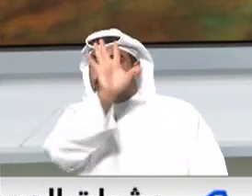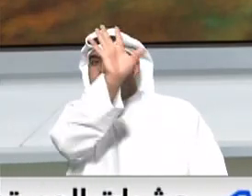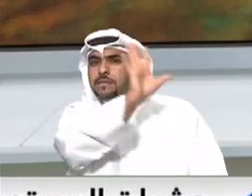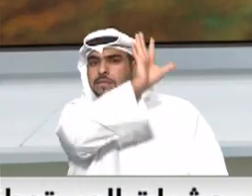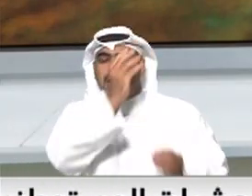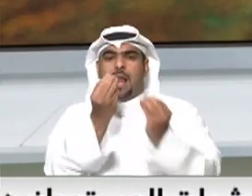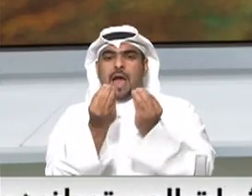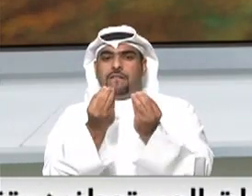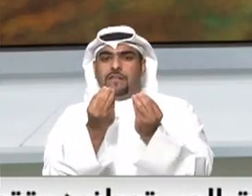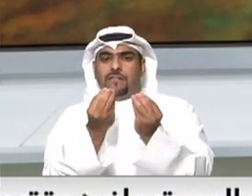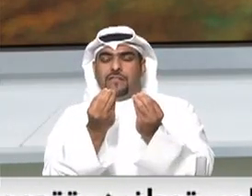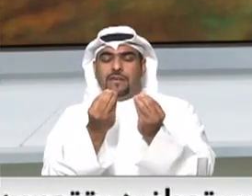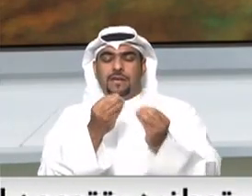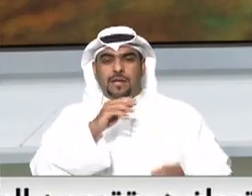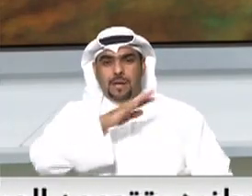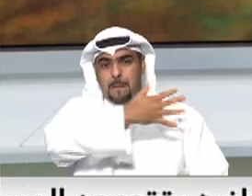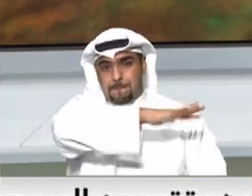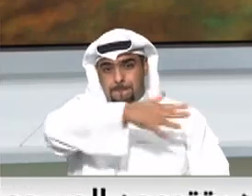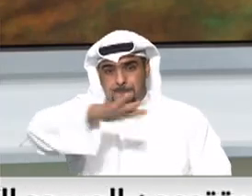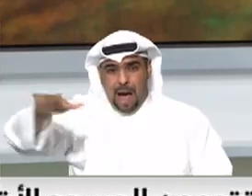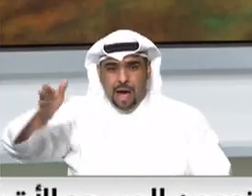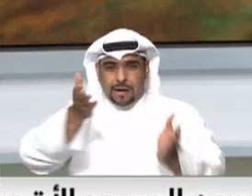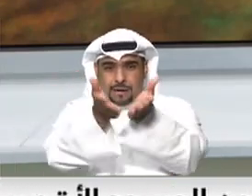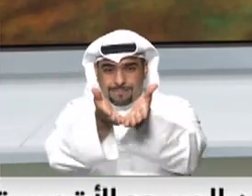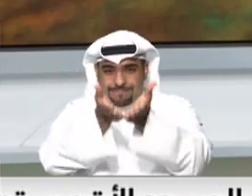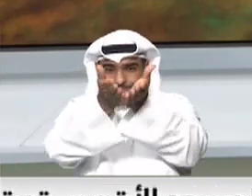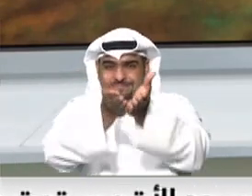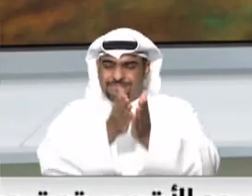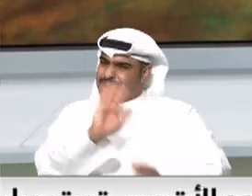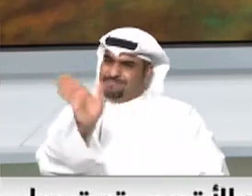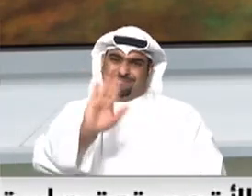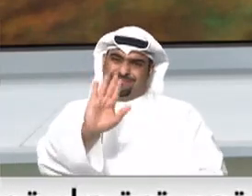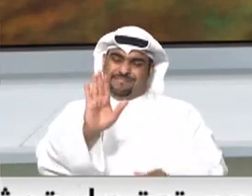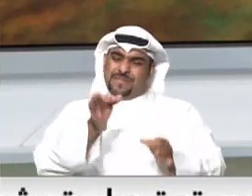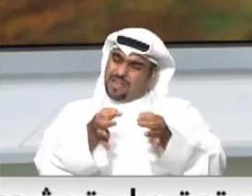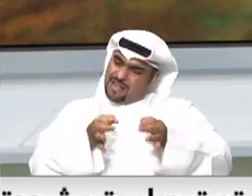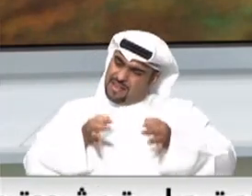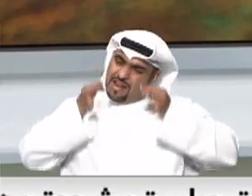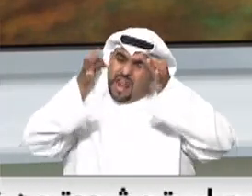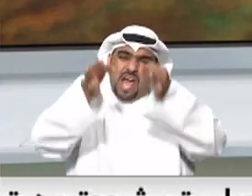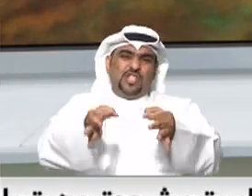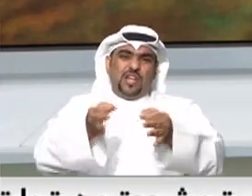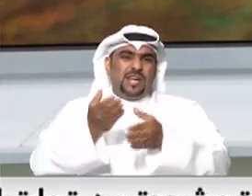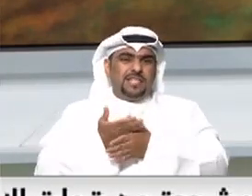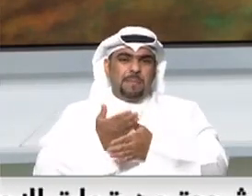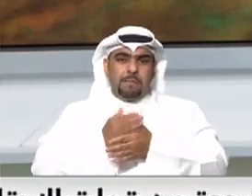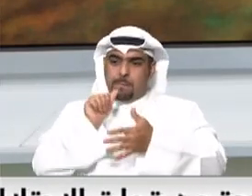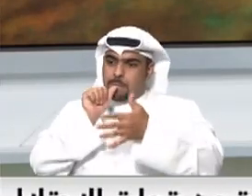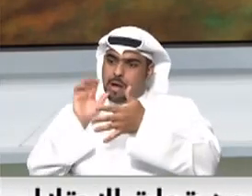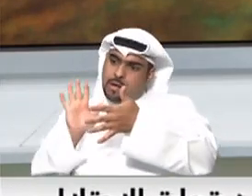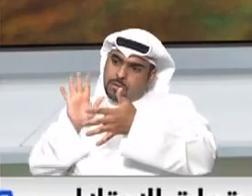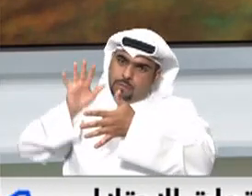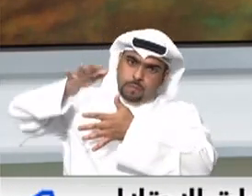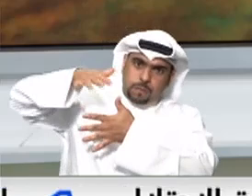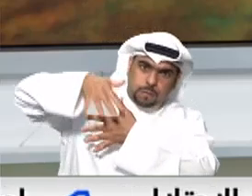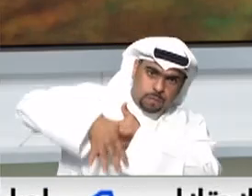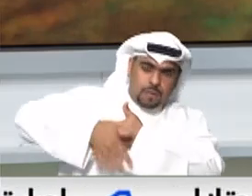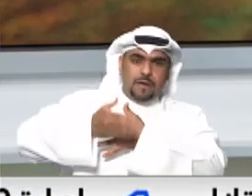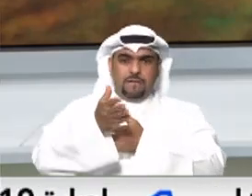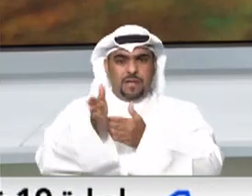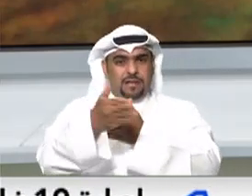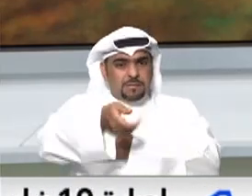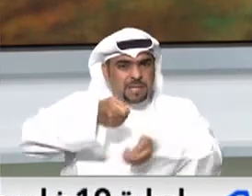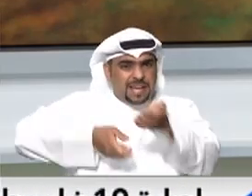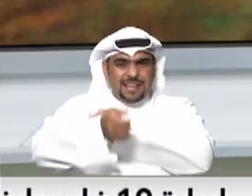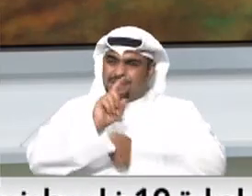راح تكون البحر ما ننصحكم فيه لان راح يكون ارتفاع الامواج من اثنين الى سته قدم هذا الامر راح يكون مزعج للحداقه خاصه ان الهواء